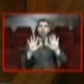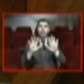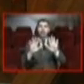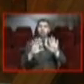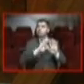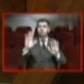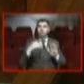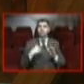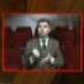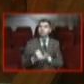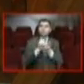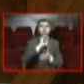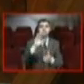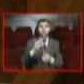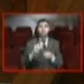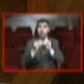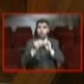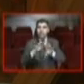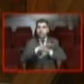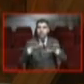ولكن ما شح لنا المشاكل